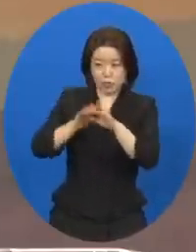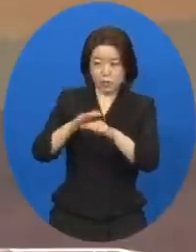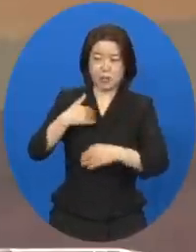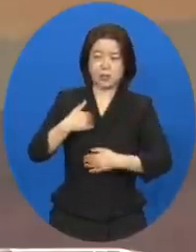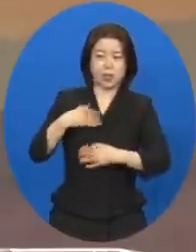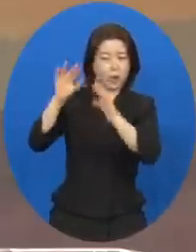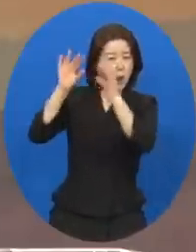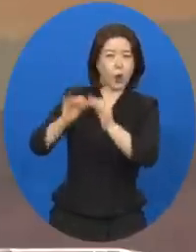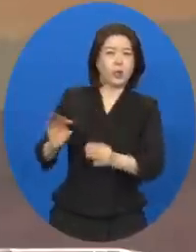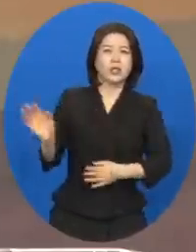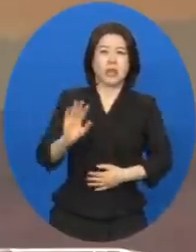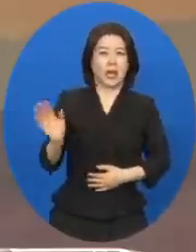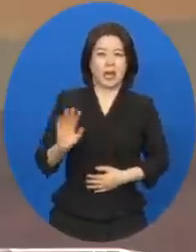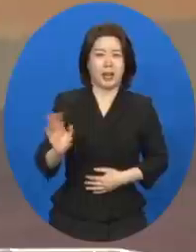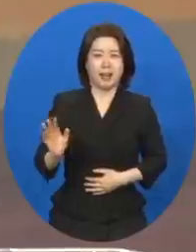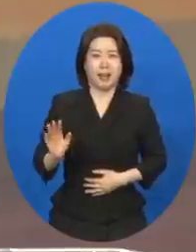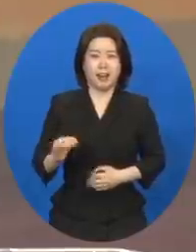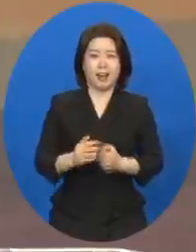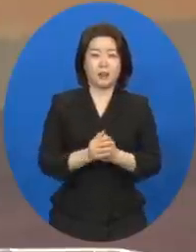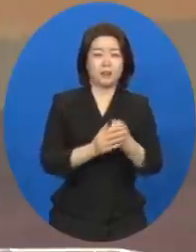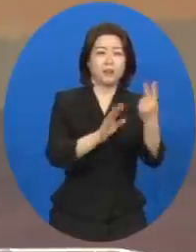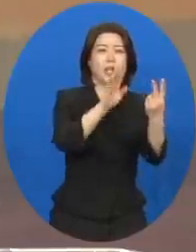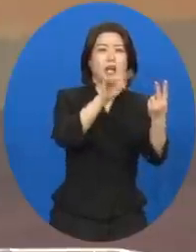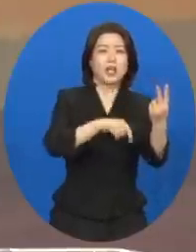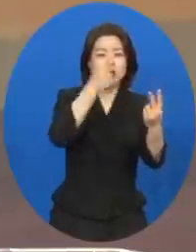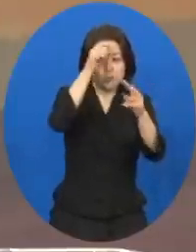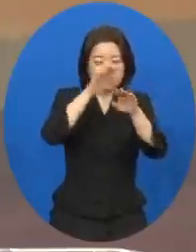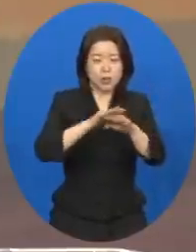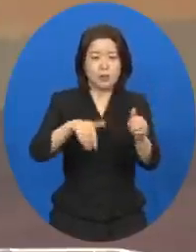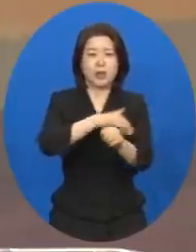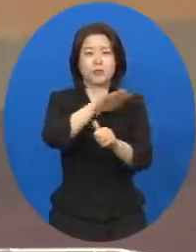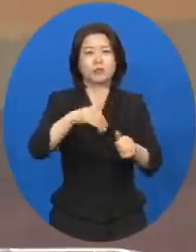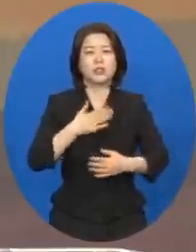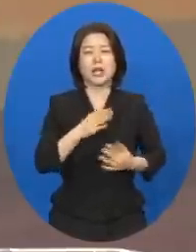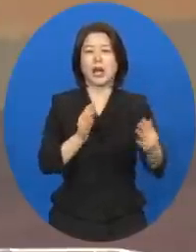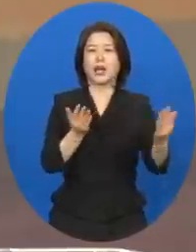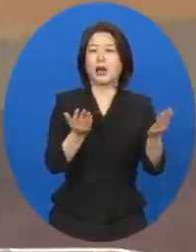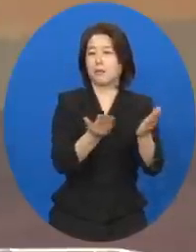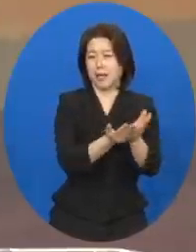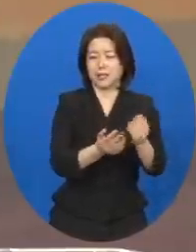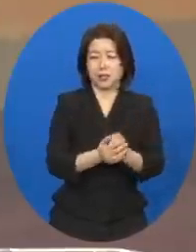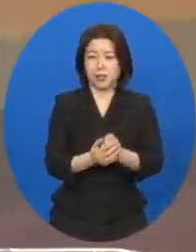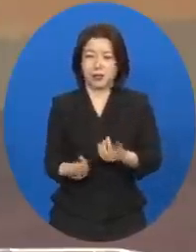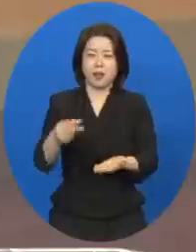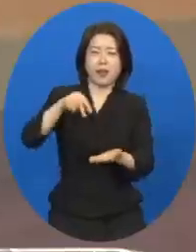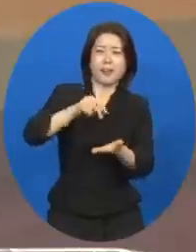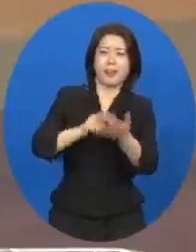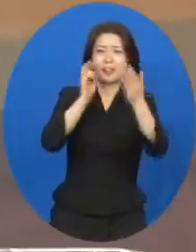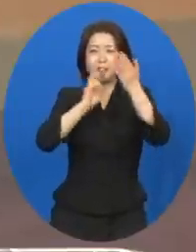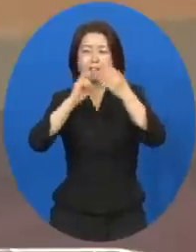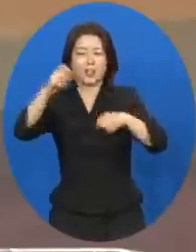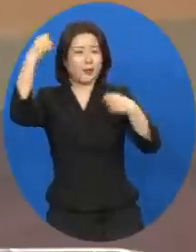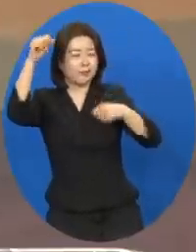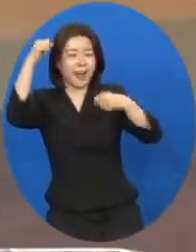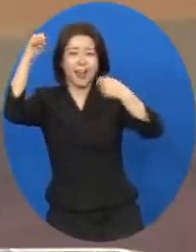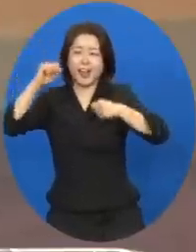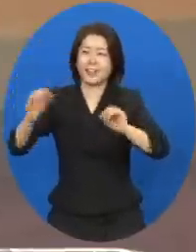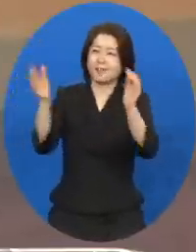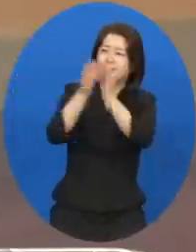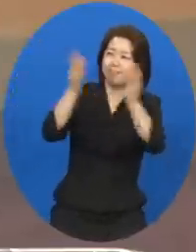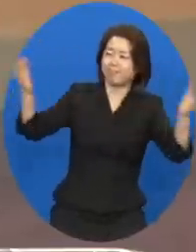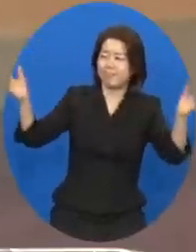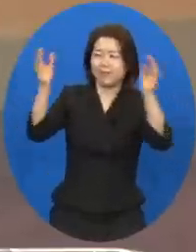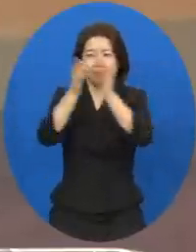어울려요. 2부 예배 분위기가 어울립니다. 일어나서 찬양하고 뭐 춤을 추며 찬양하고